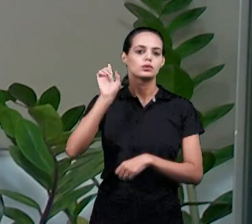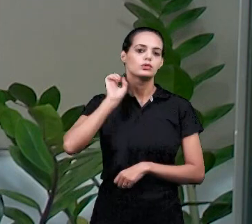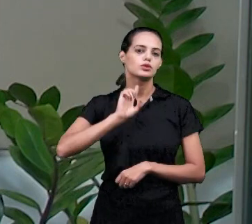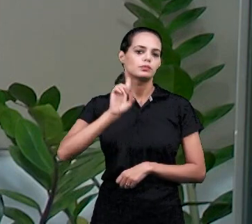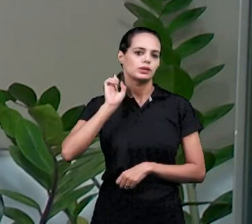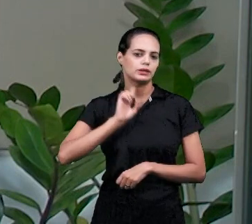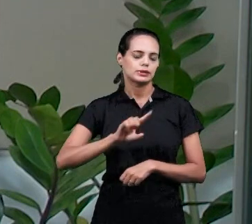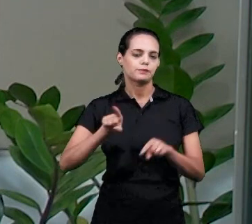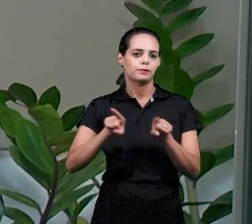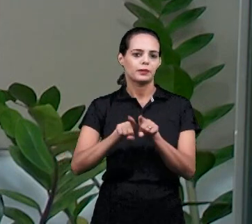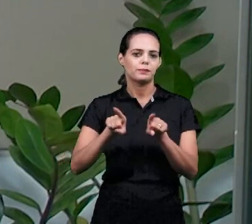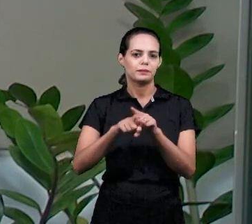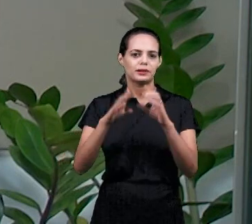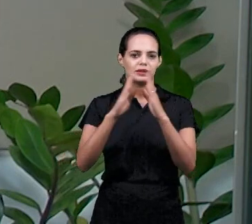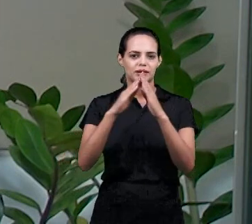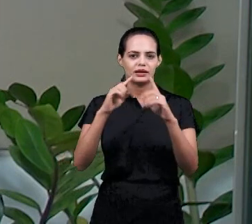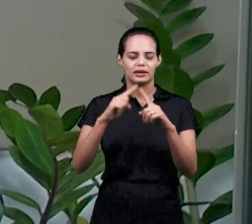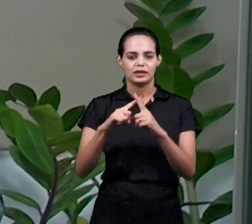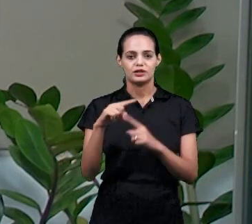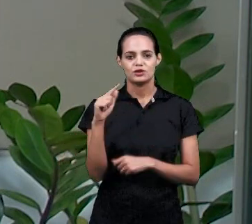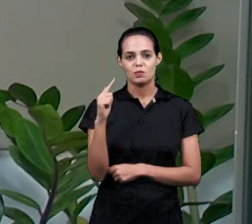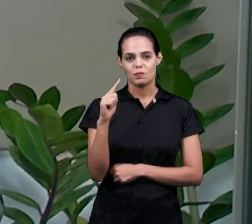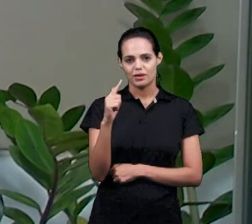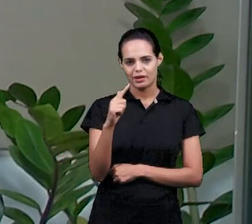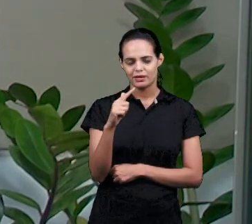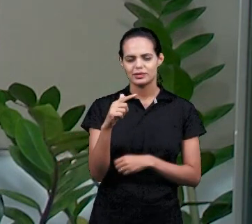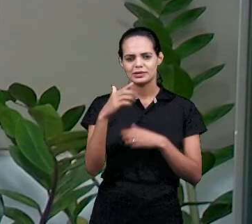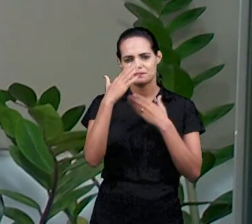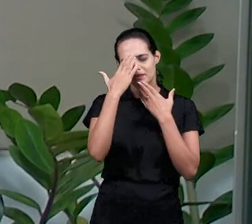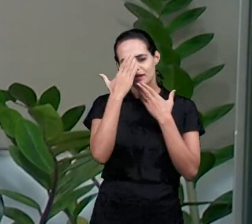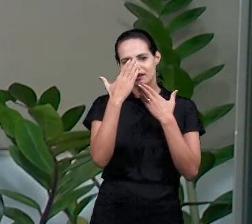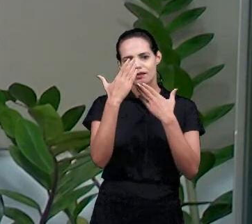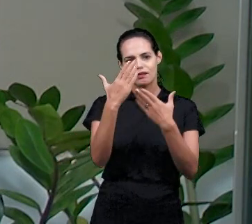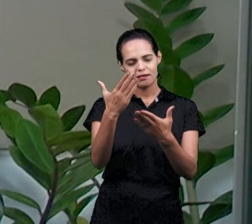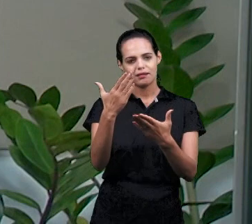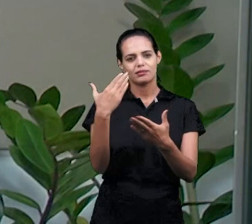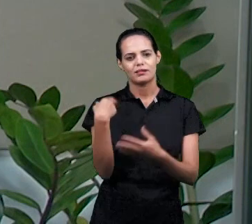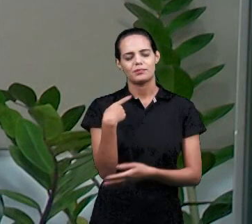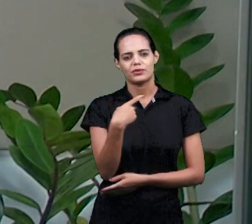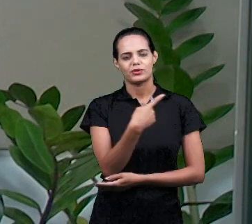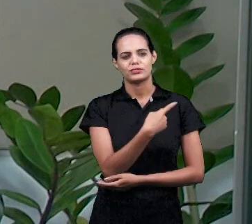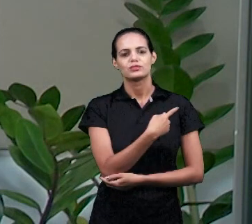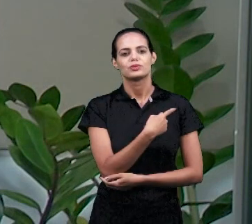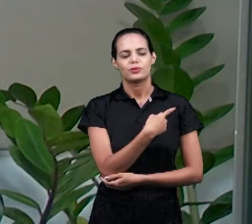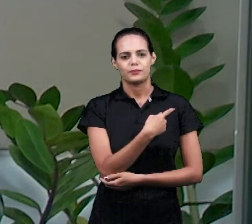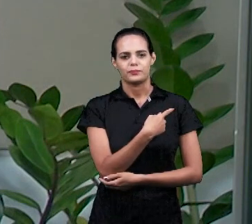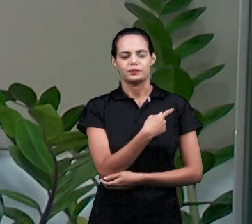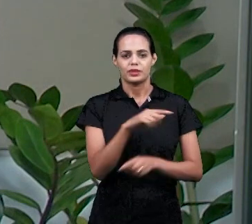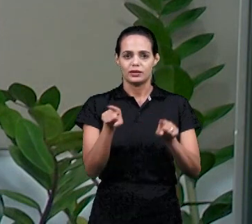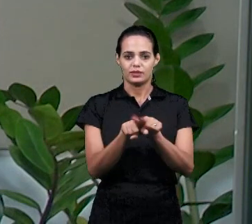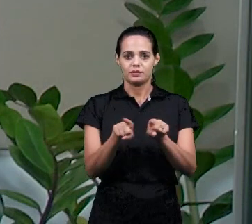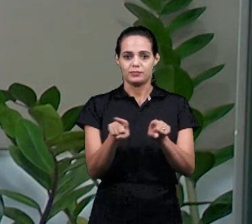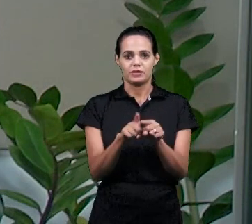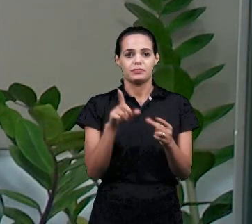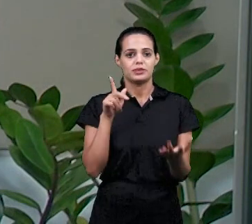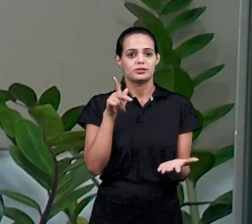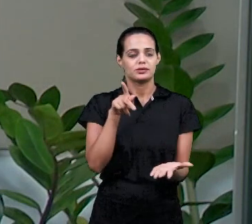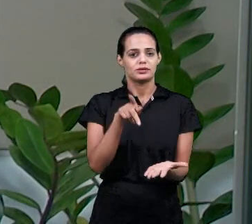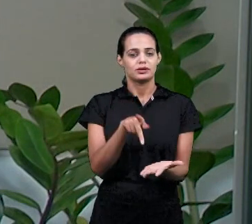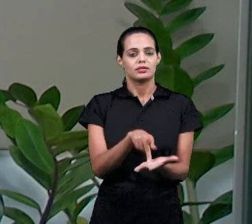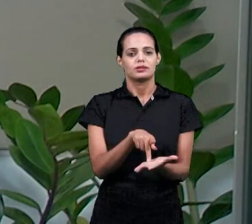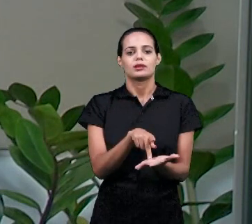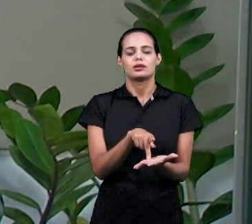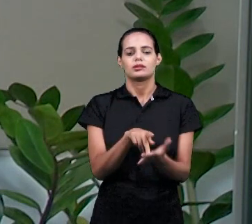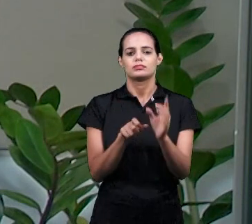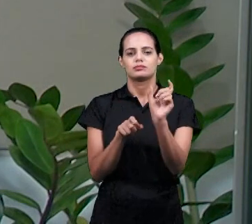Merci beaucoup, pasteur, pour votre soutien, encouragement, pas seulement pour cela, mais surtout pour les vérités que le